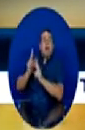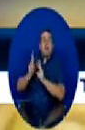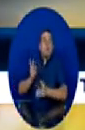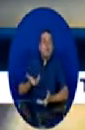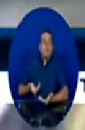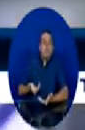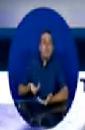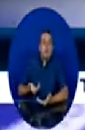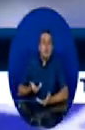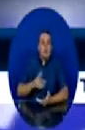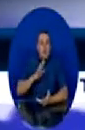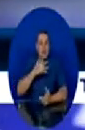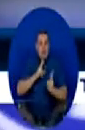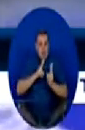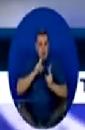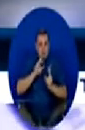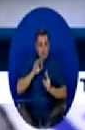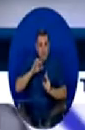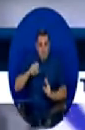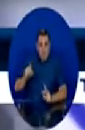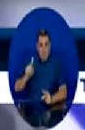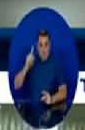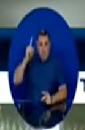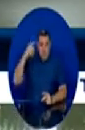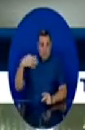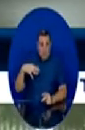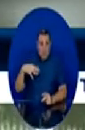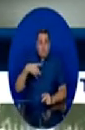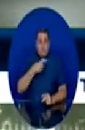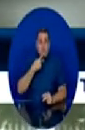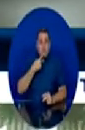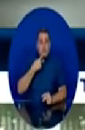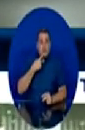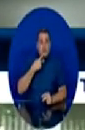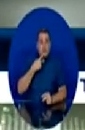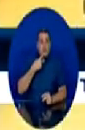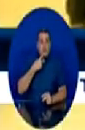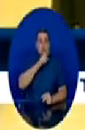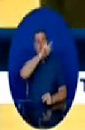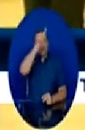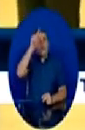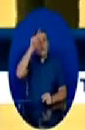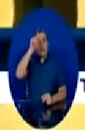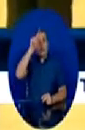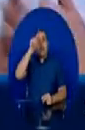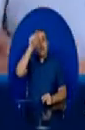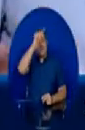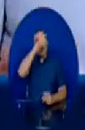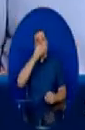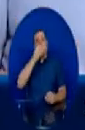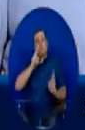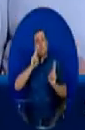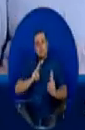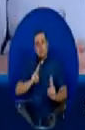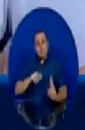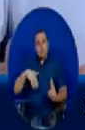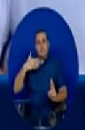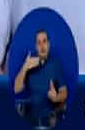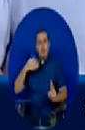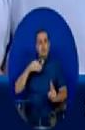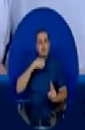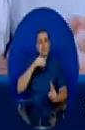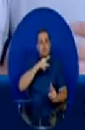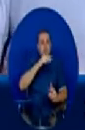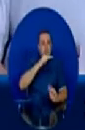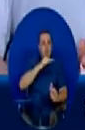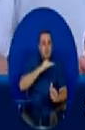אם העלות של הקריאה תהיה גבוהה מדי, מה שיקרה זה שיותר קוראים יפסיקו לכרות, ואז דרגת הקושי של הקריאה תרד עד